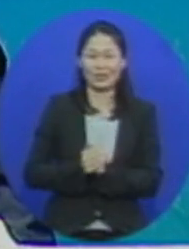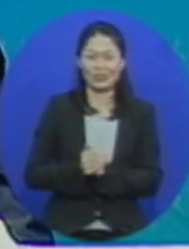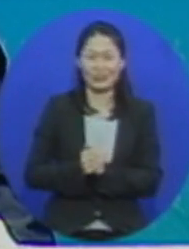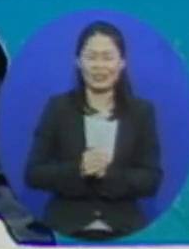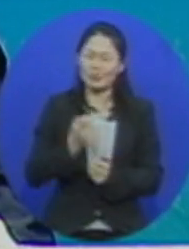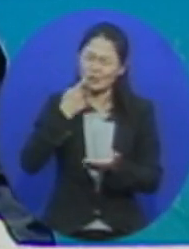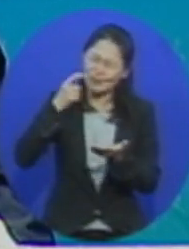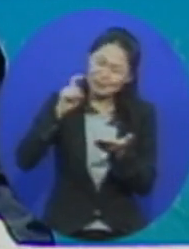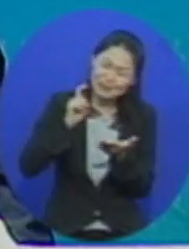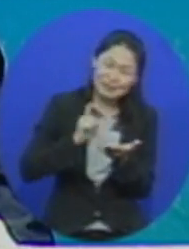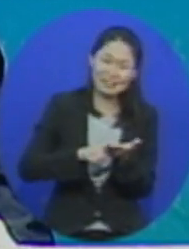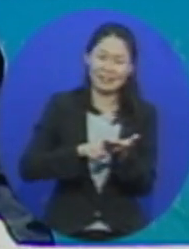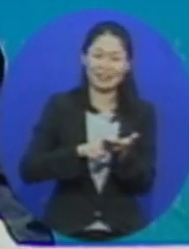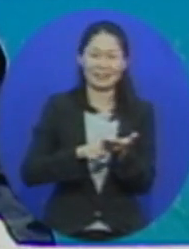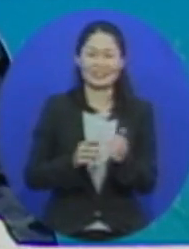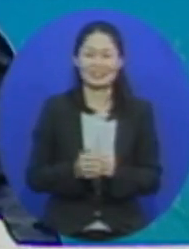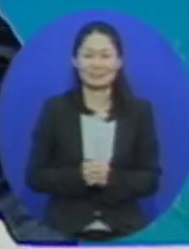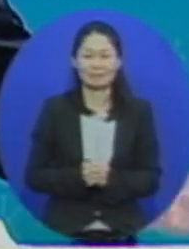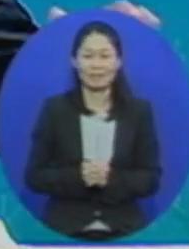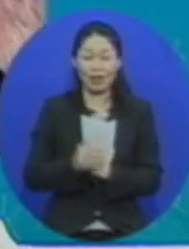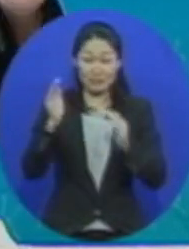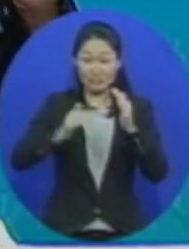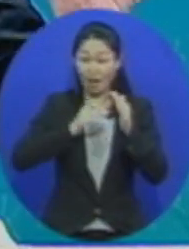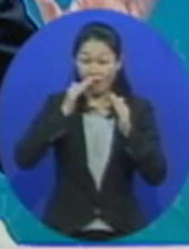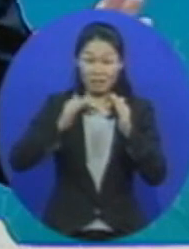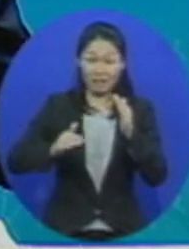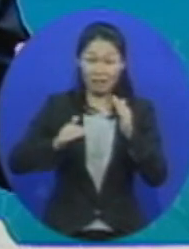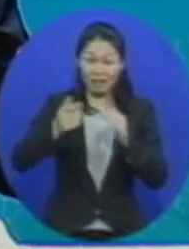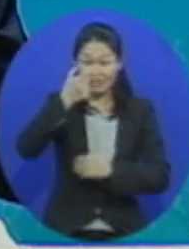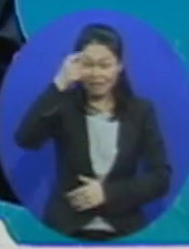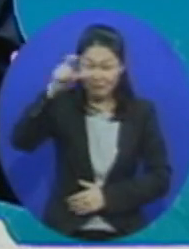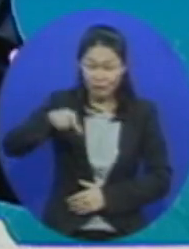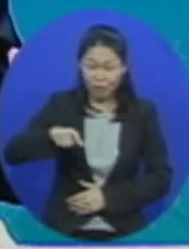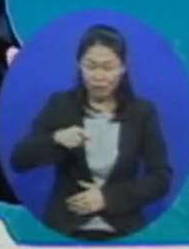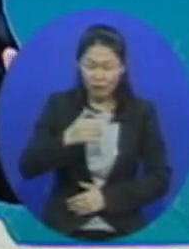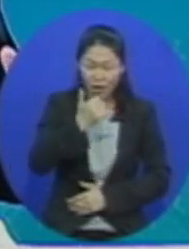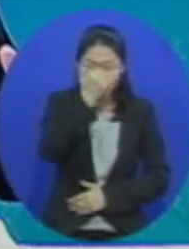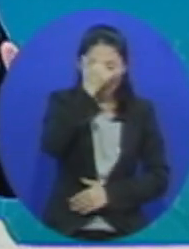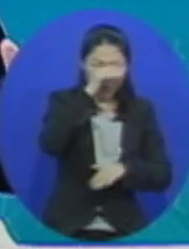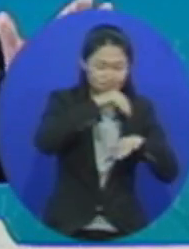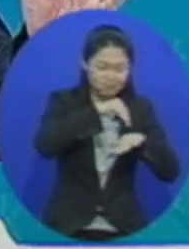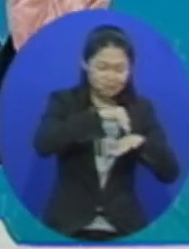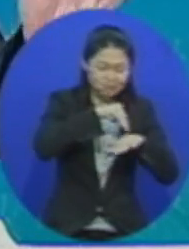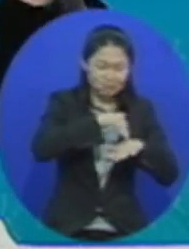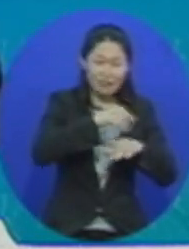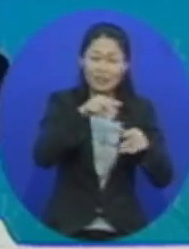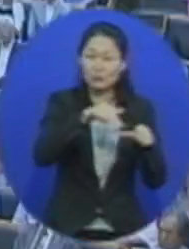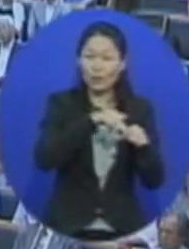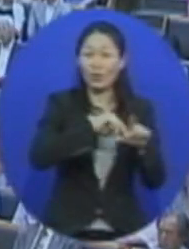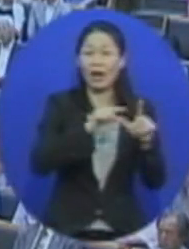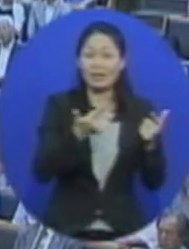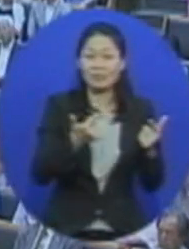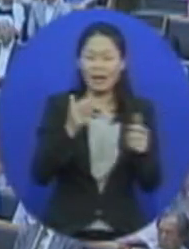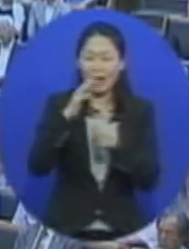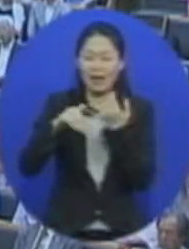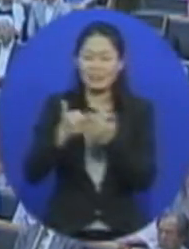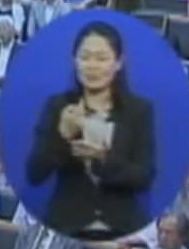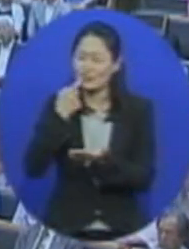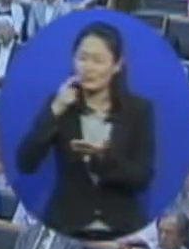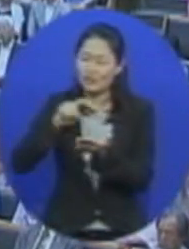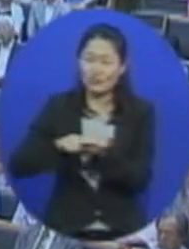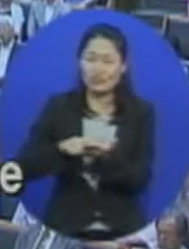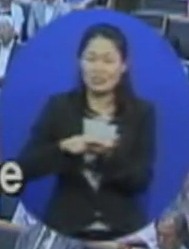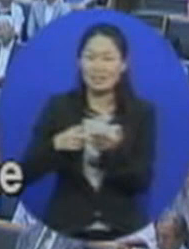너무 쉽습니다 절대로 기독교는 도를 닦는 종교가 아니에요 하나님이 너무 쉬운 길을 열어